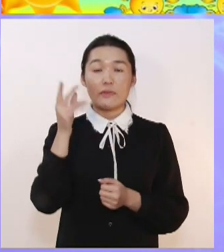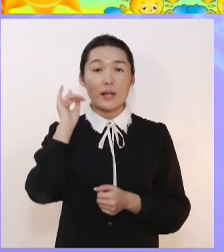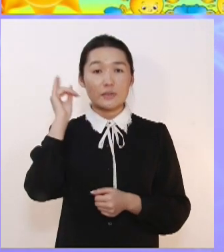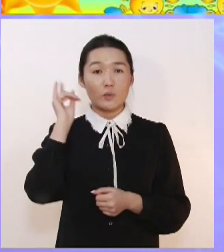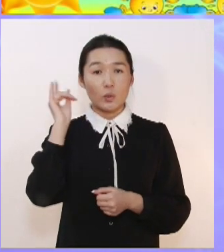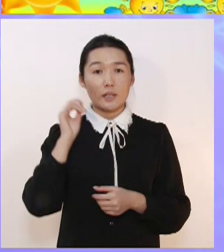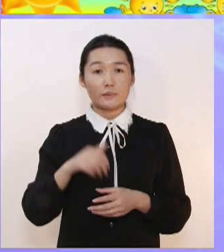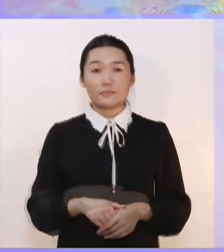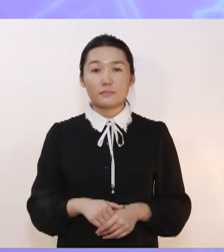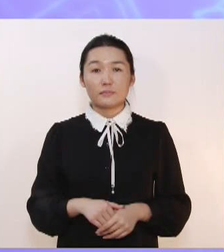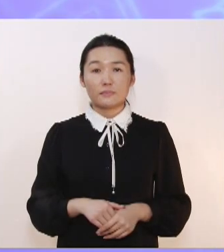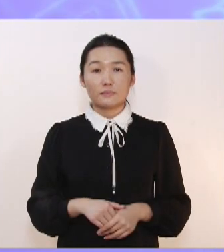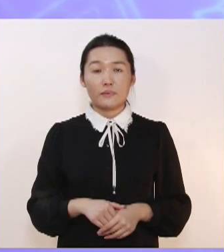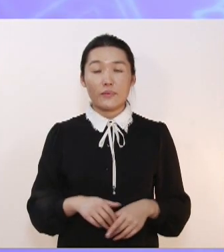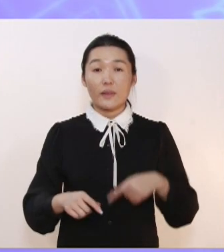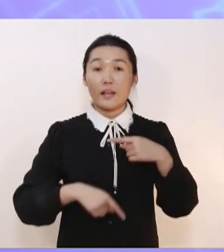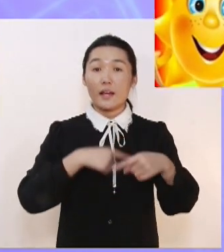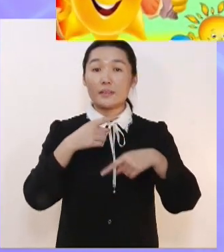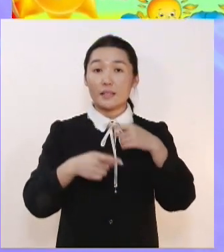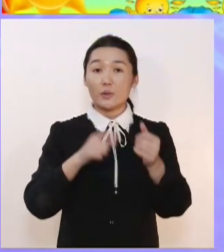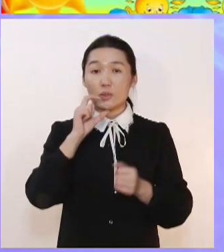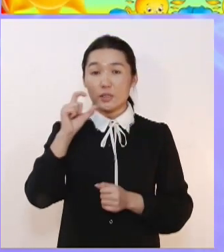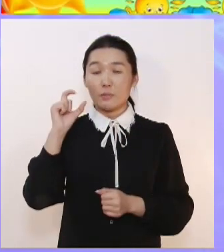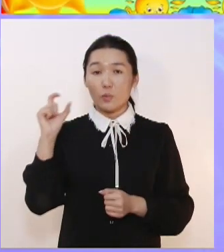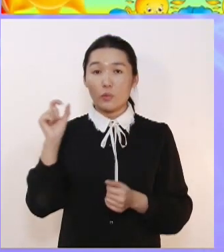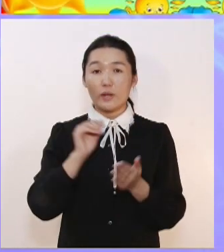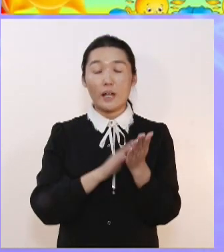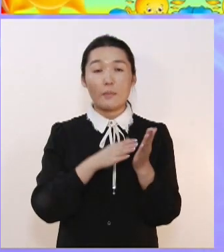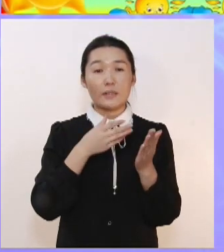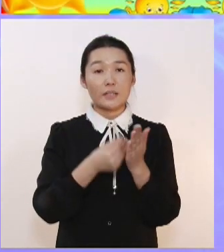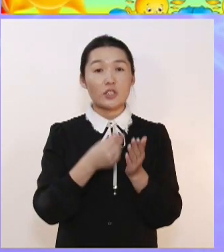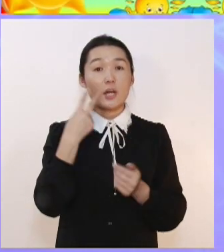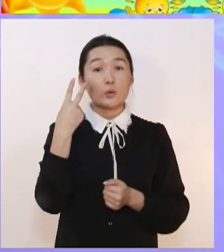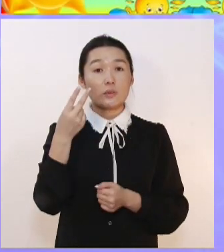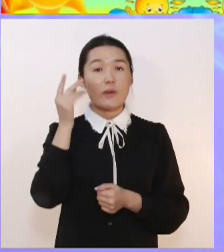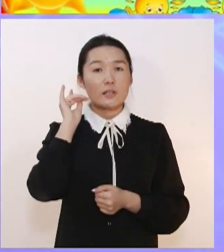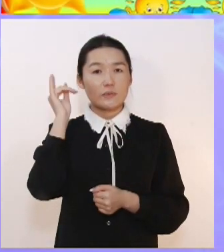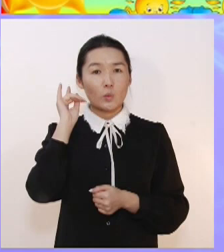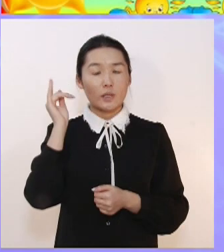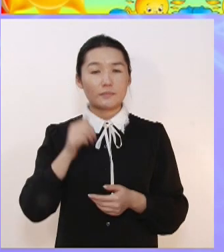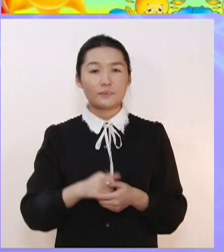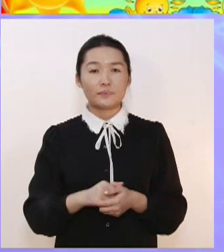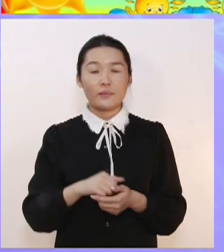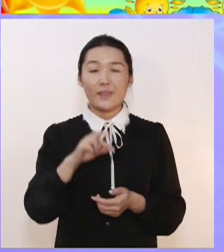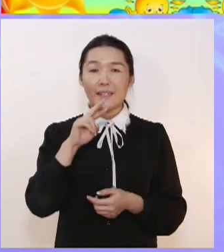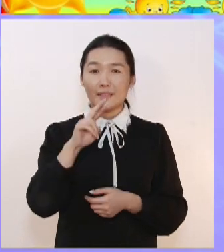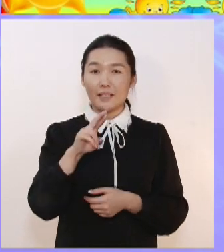звука. А следующие буквы обозначают два звука.